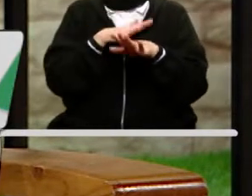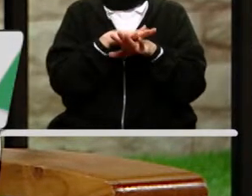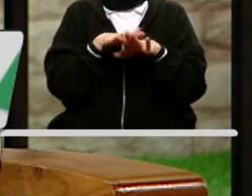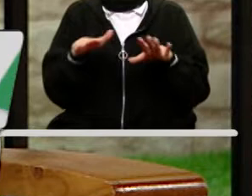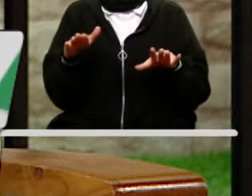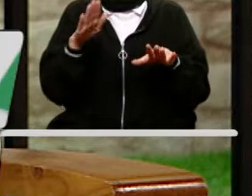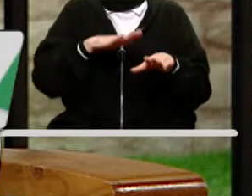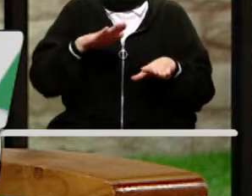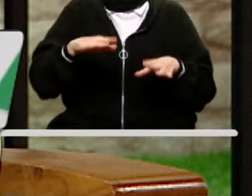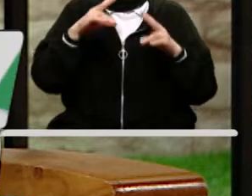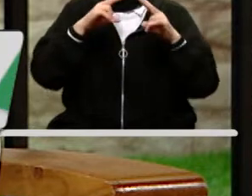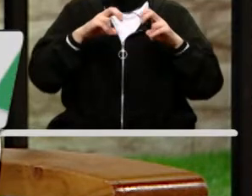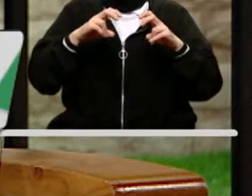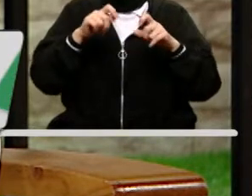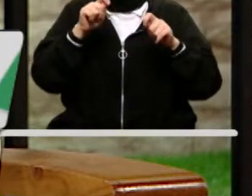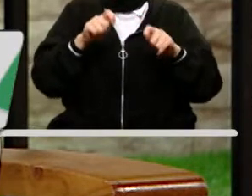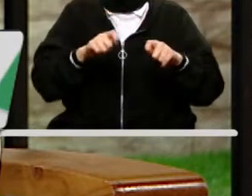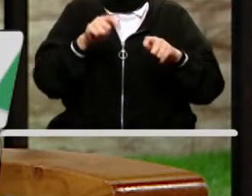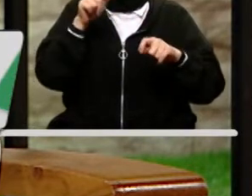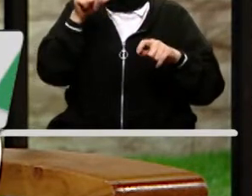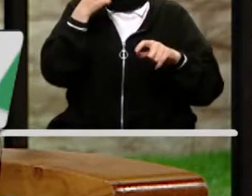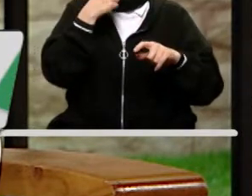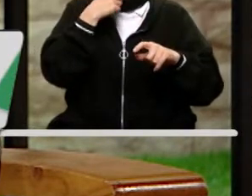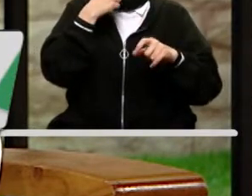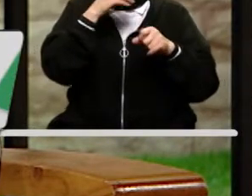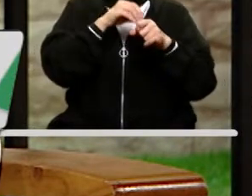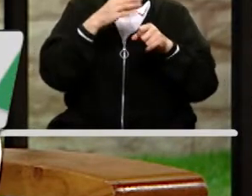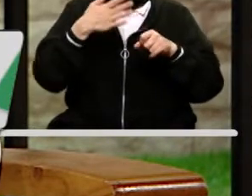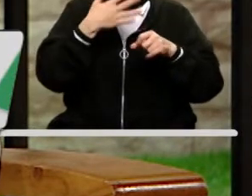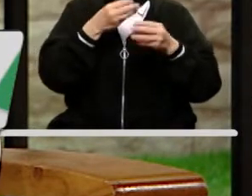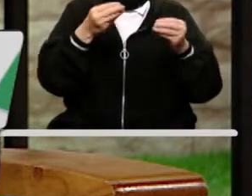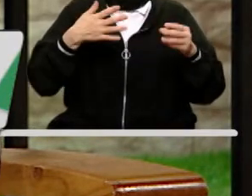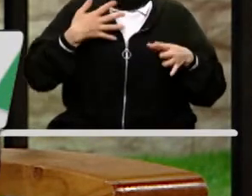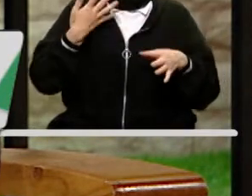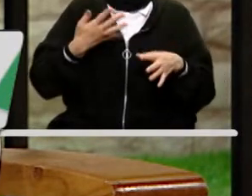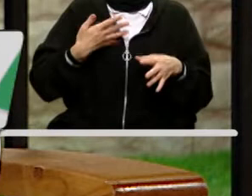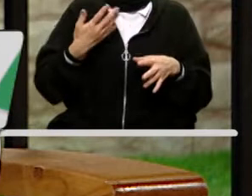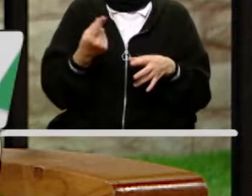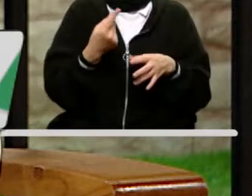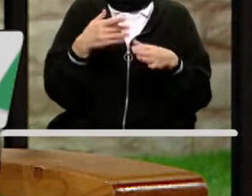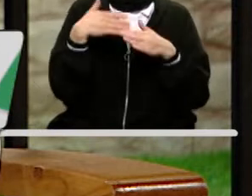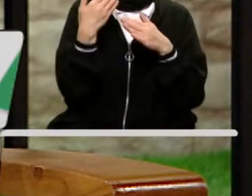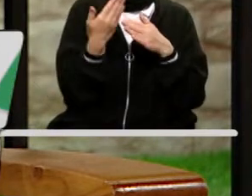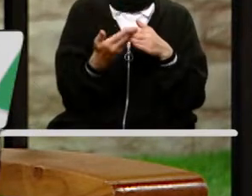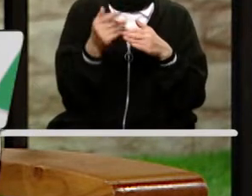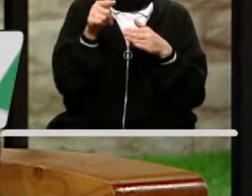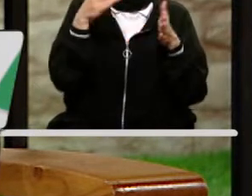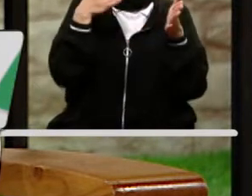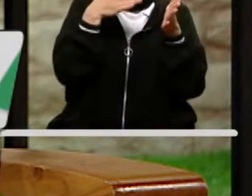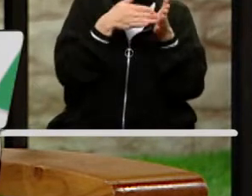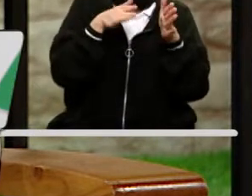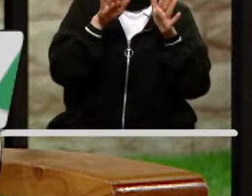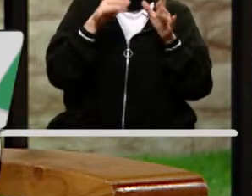araştırmanın devamında da o yaşlarda daha çok o merak ettiği şeyden sonra, ulaşamadığından sonra hayal kırıklığı ve